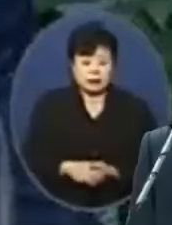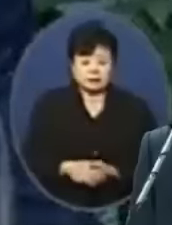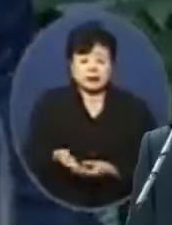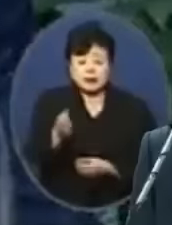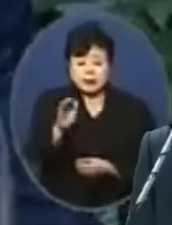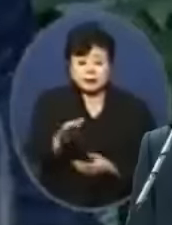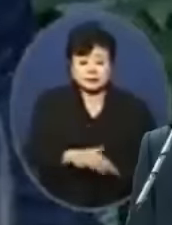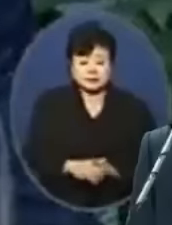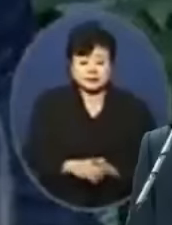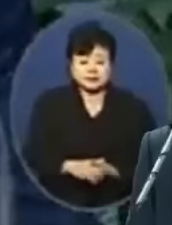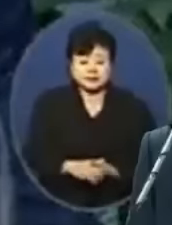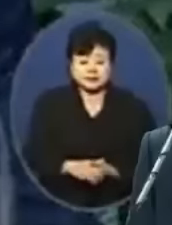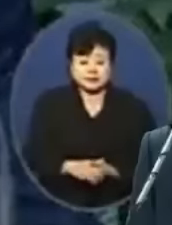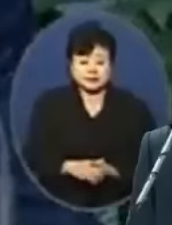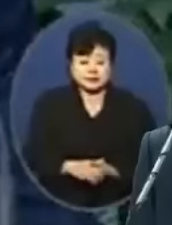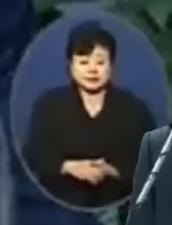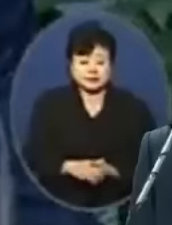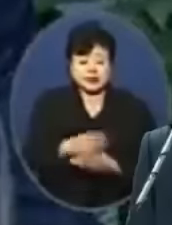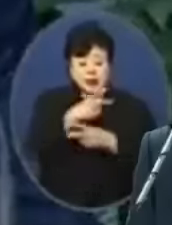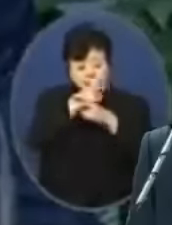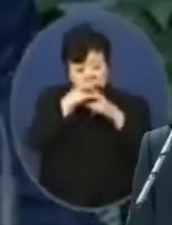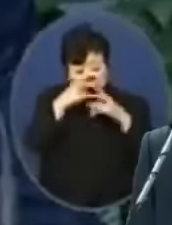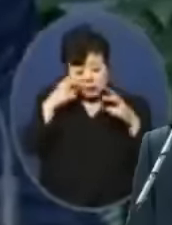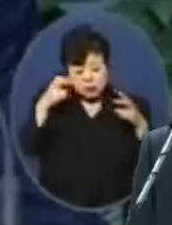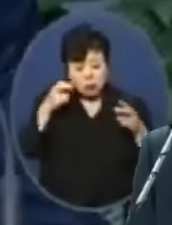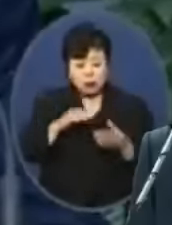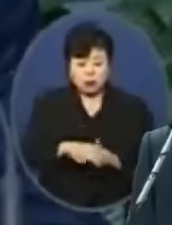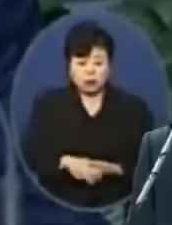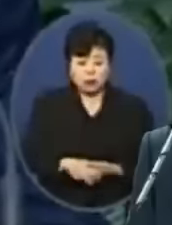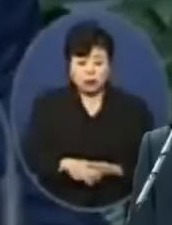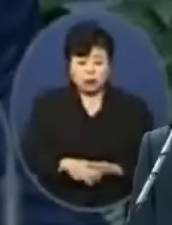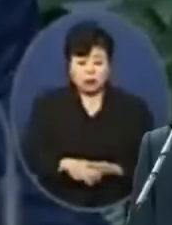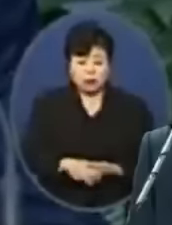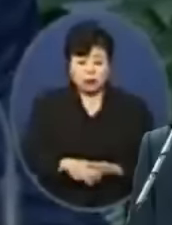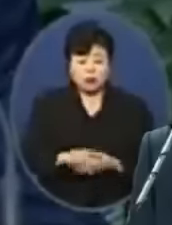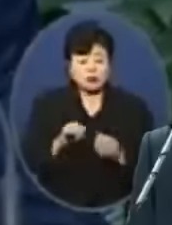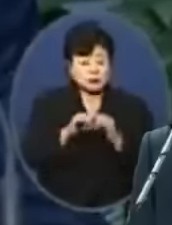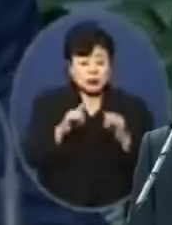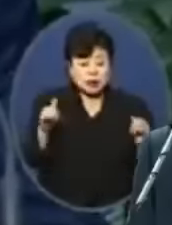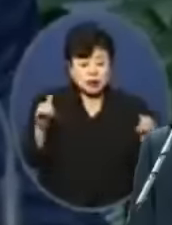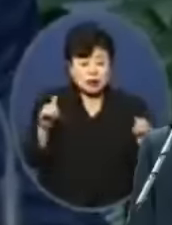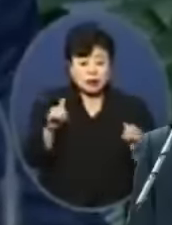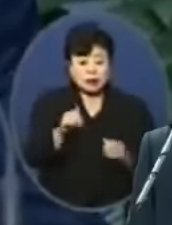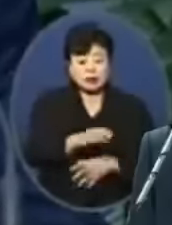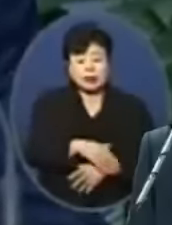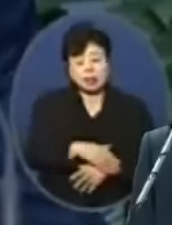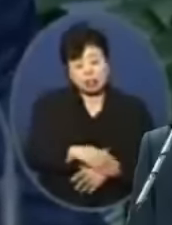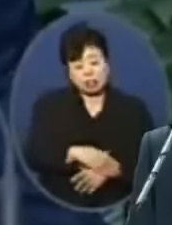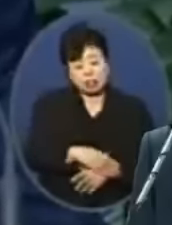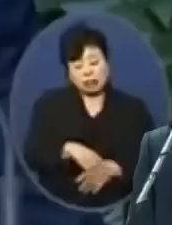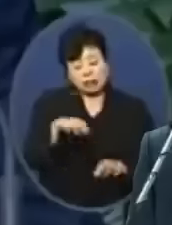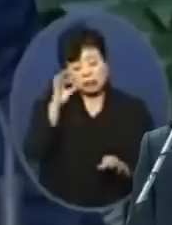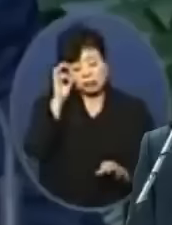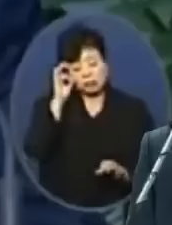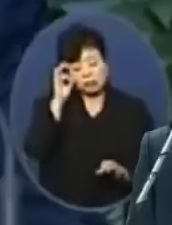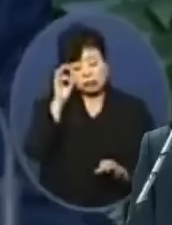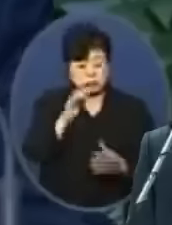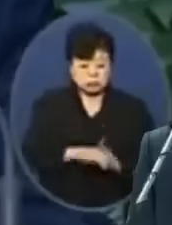그런데 잠만 자고 사람이 멍하니 공중만 쳐다보고